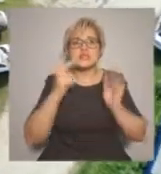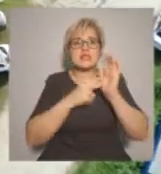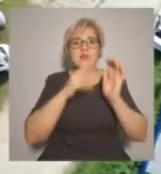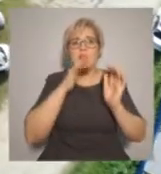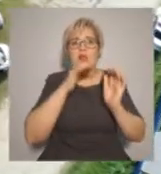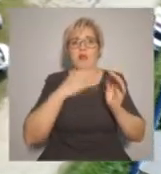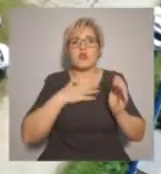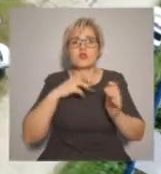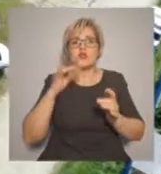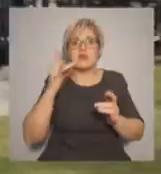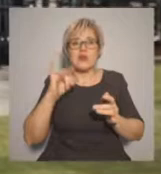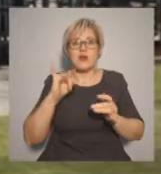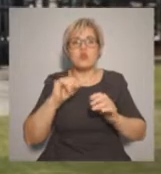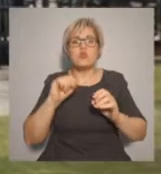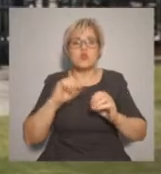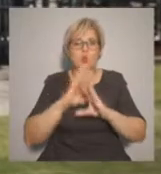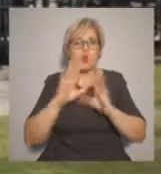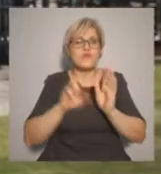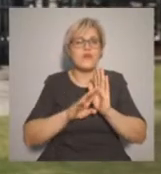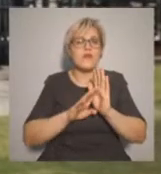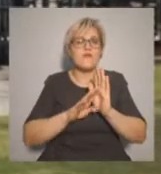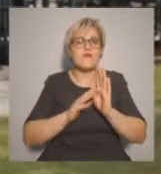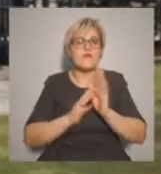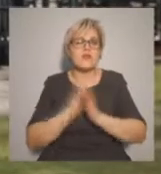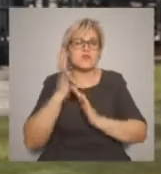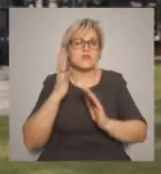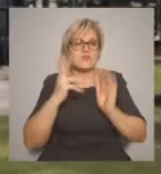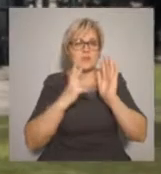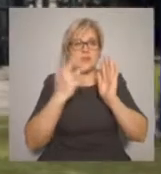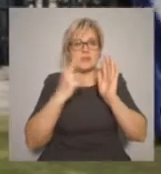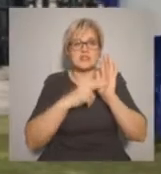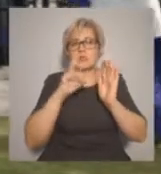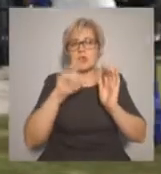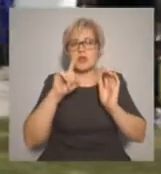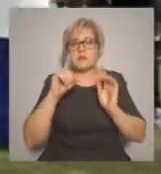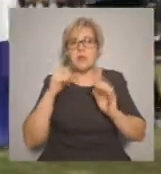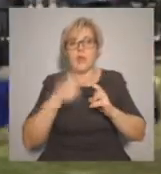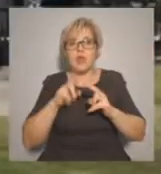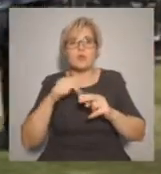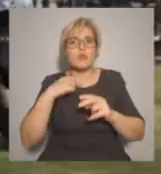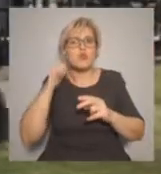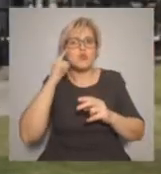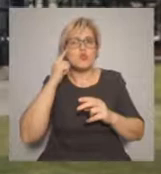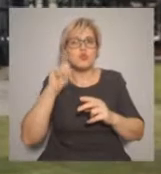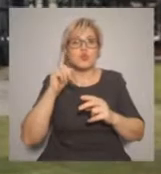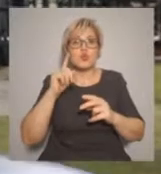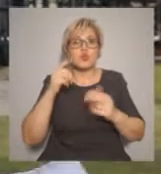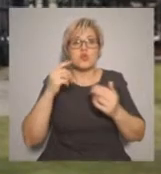эти годы, за 7 лет, наш край духовно вырос, ну,